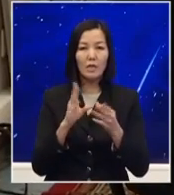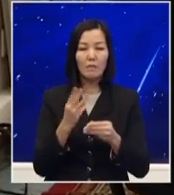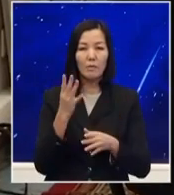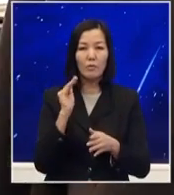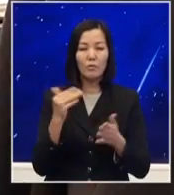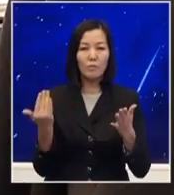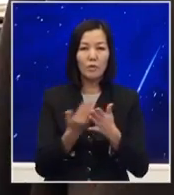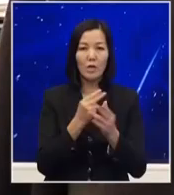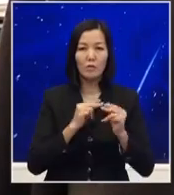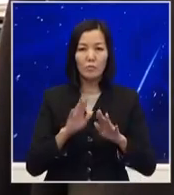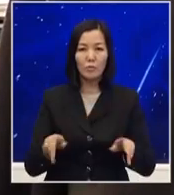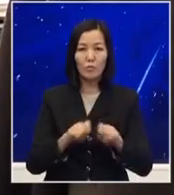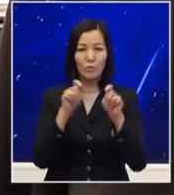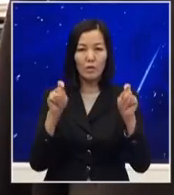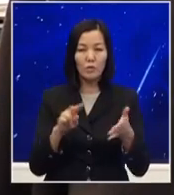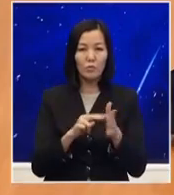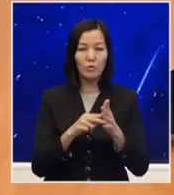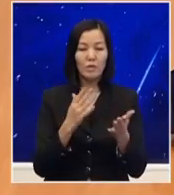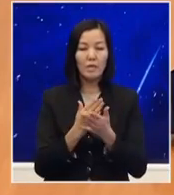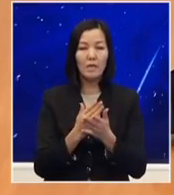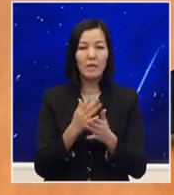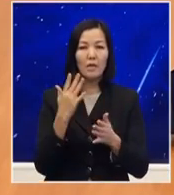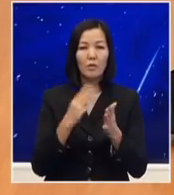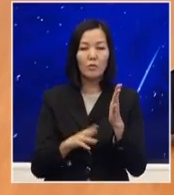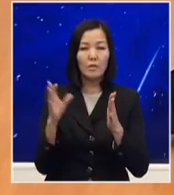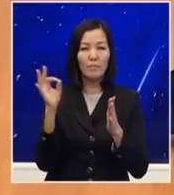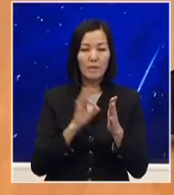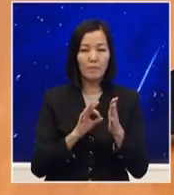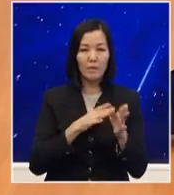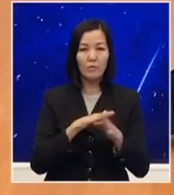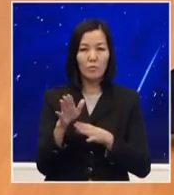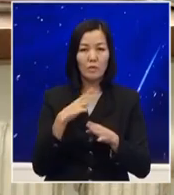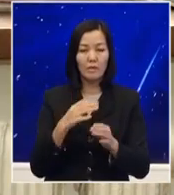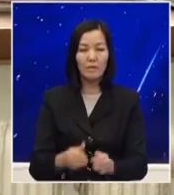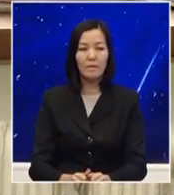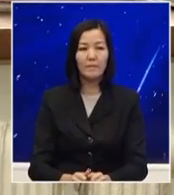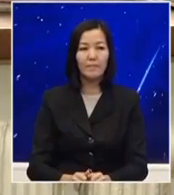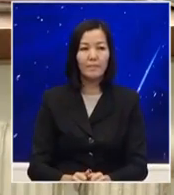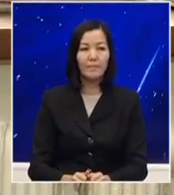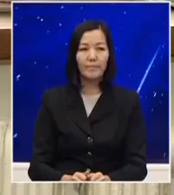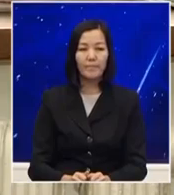4000 жаңа жұмыс орнын ашу көзделген. Бүгінде оның 95% орындалды, дейді мамандар.